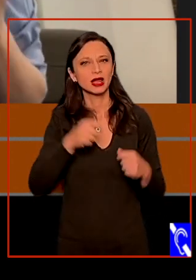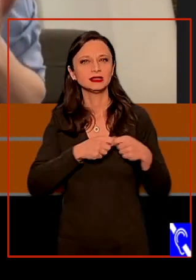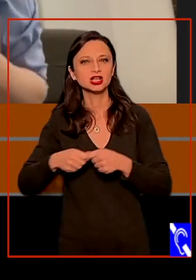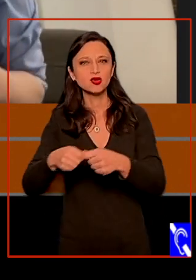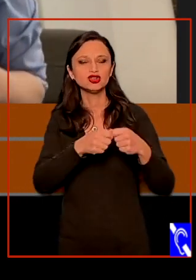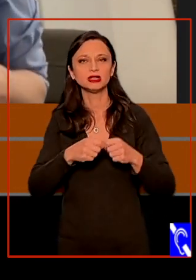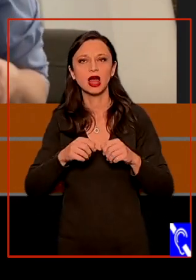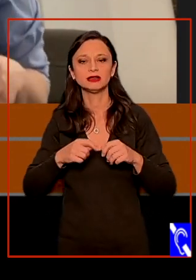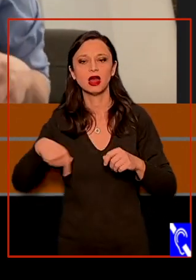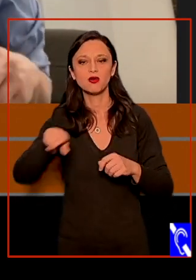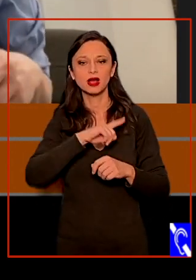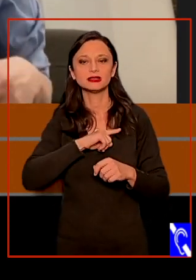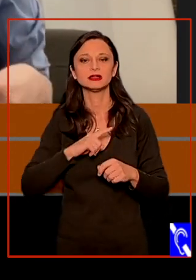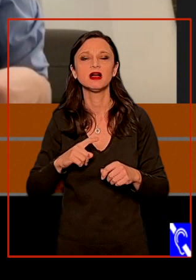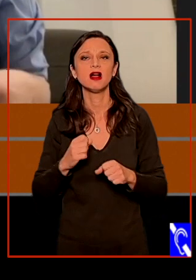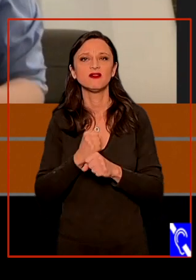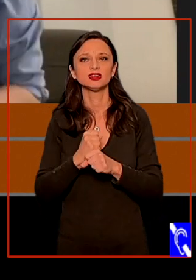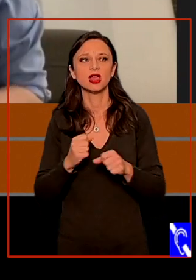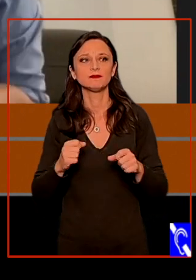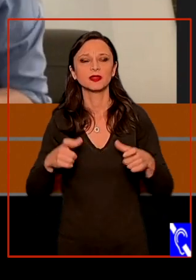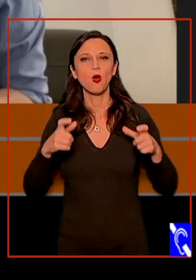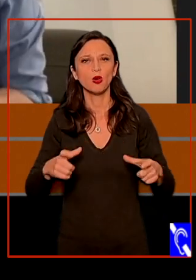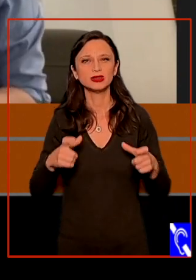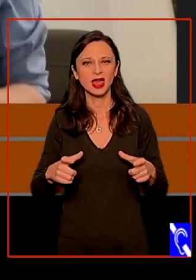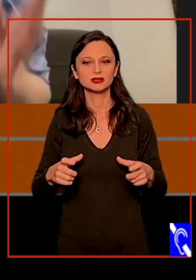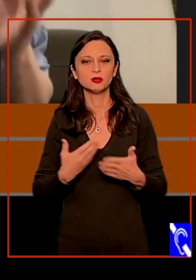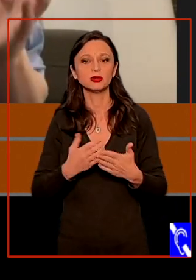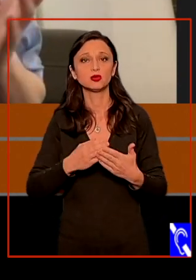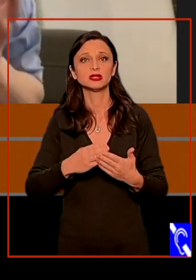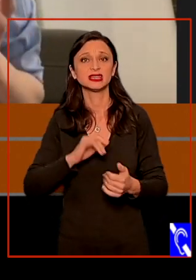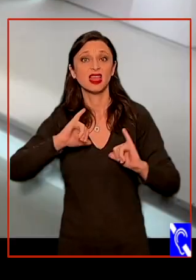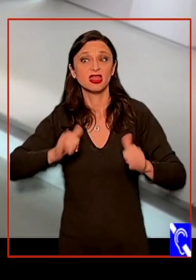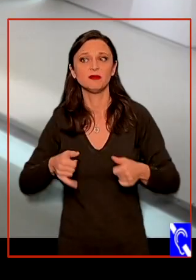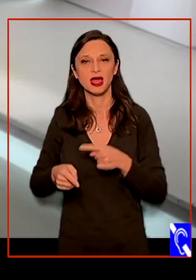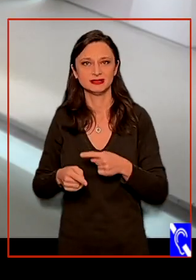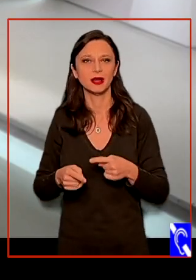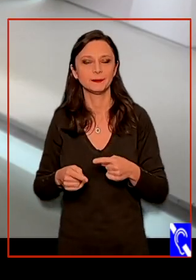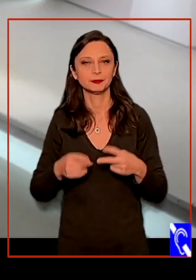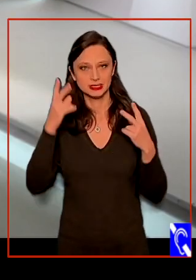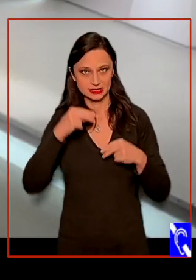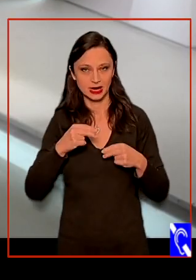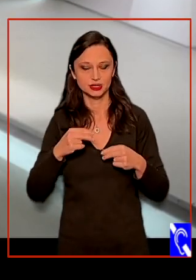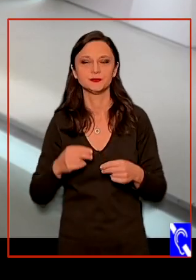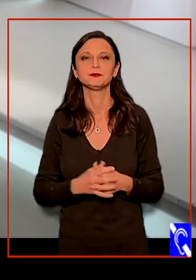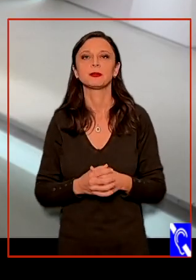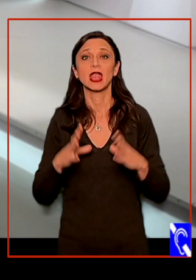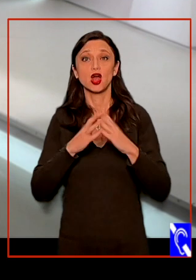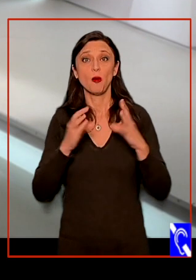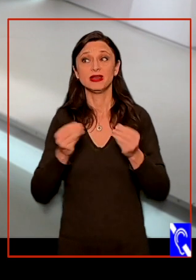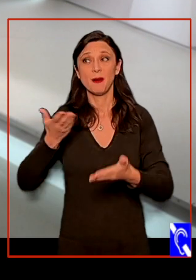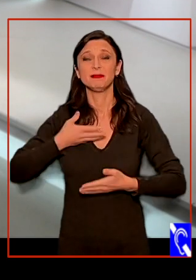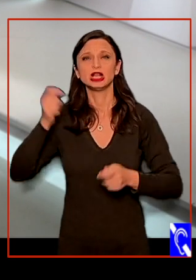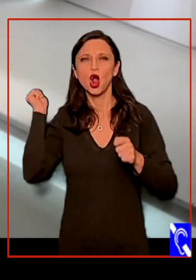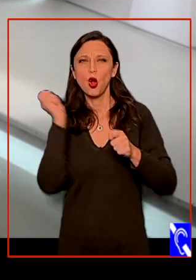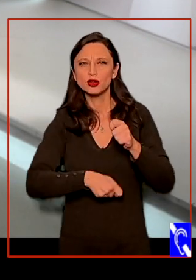creează contextul ca aceste lucruri să fie posibile și ca să mă fac mai bine înțeleasă. România a fost condamnată